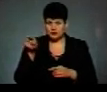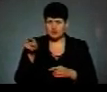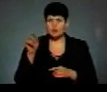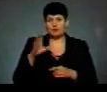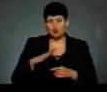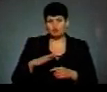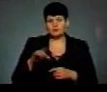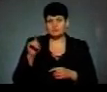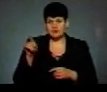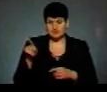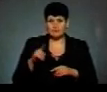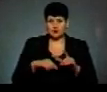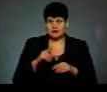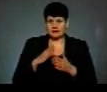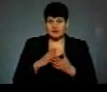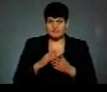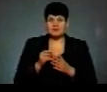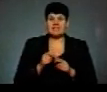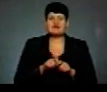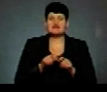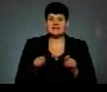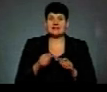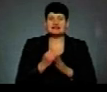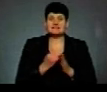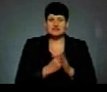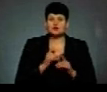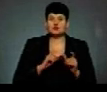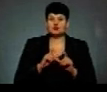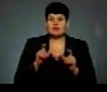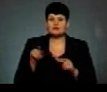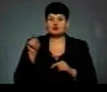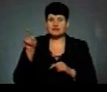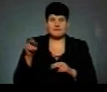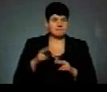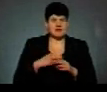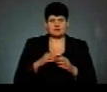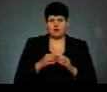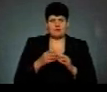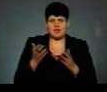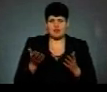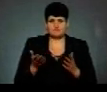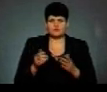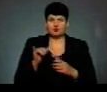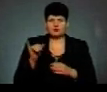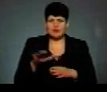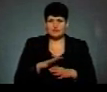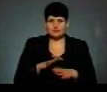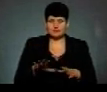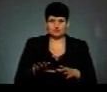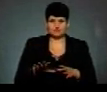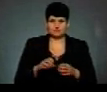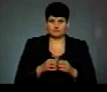тим паче там в неї родина є, і відкрити візу вже потім студентську там, без всяких проблем. Тобто в неї не було